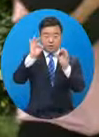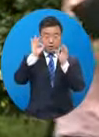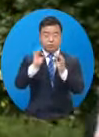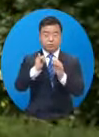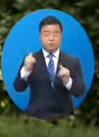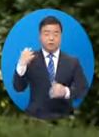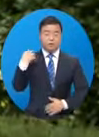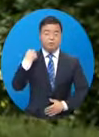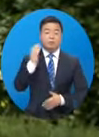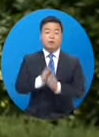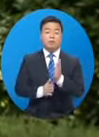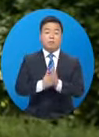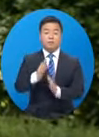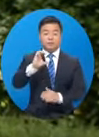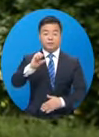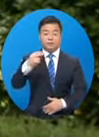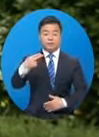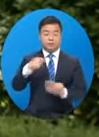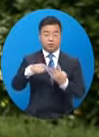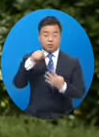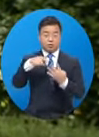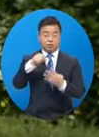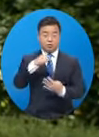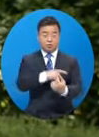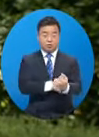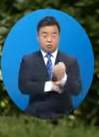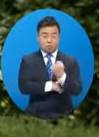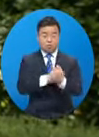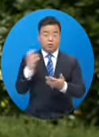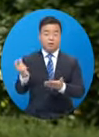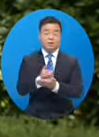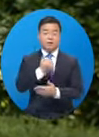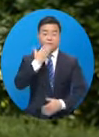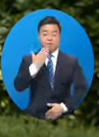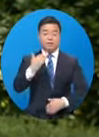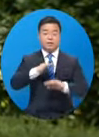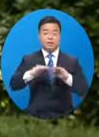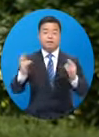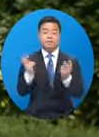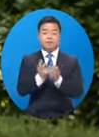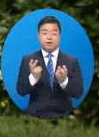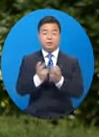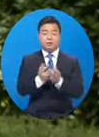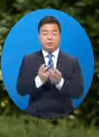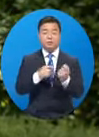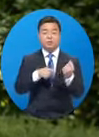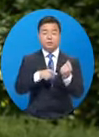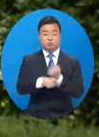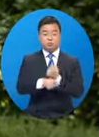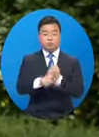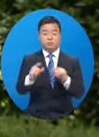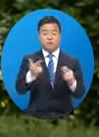부담 없이 채널 선택권을 확대할 수 있는 유일한 대안이라는 점에서 다채널 방송에 대한 좀더